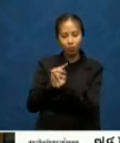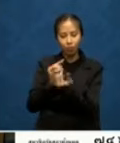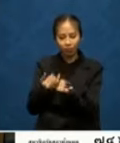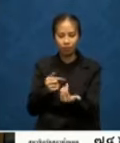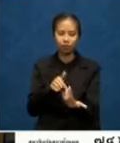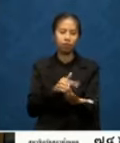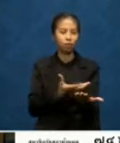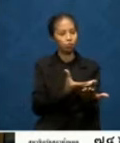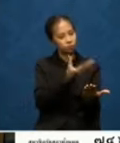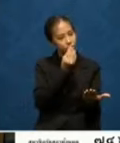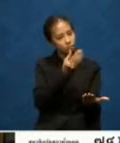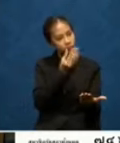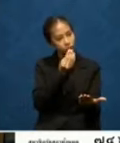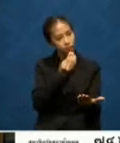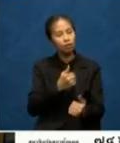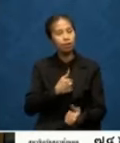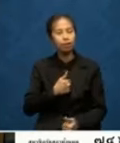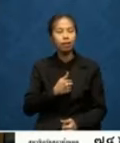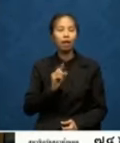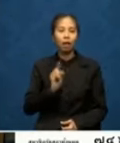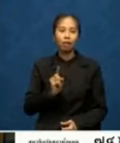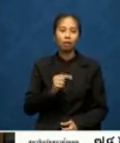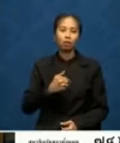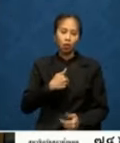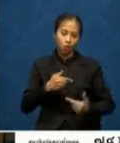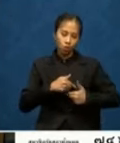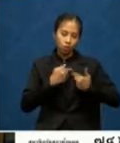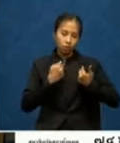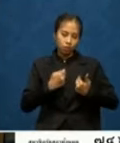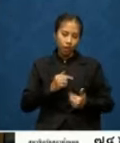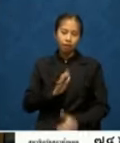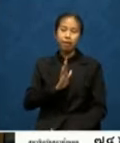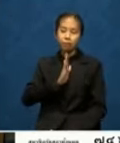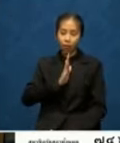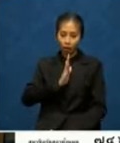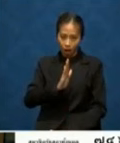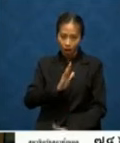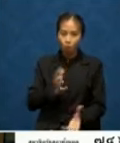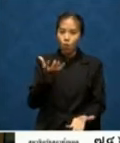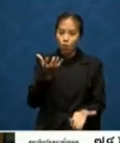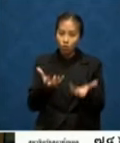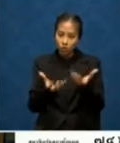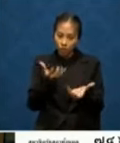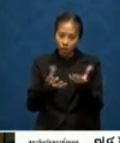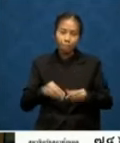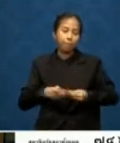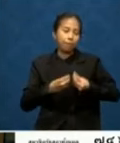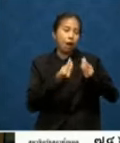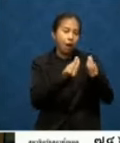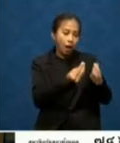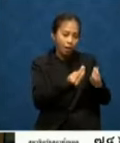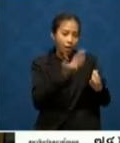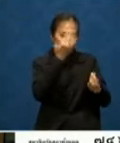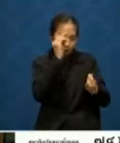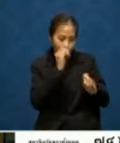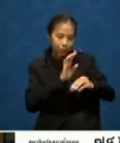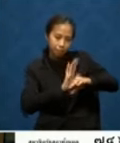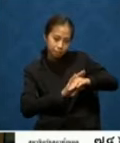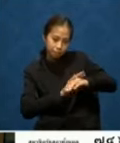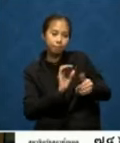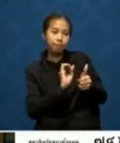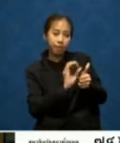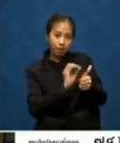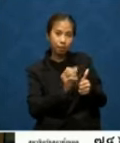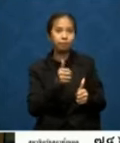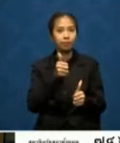ยกรำตรีต้องทำใจเป็กลางครับ และต้องทำใจเป็ทำเพื่อวิจร์ และเสนอเะครับ นโ